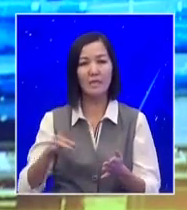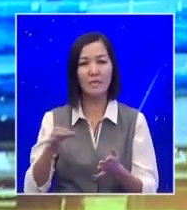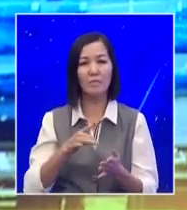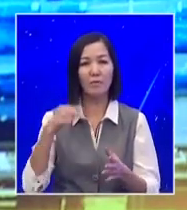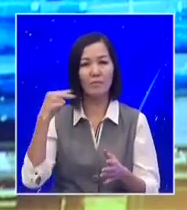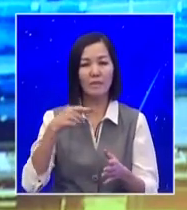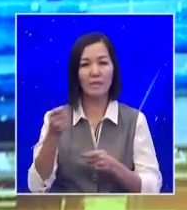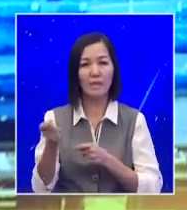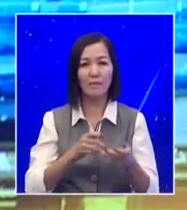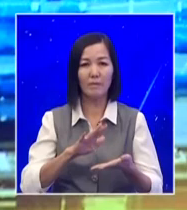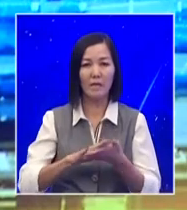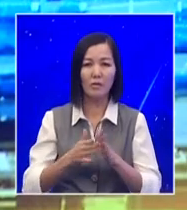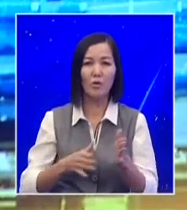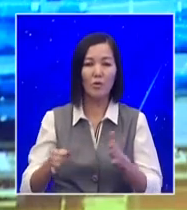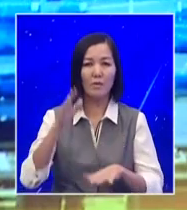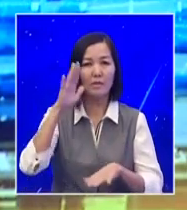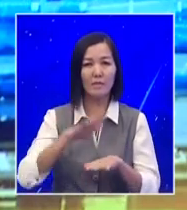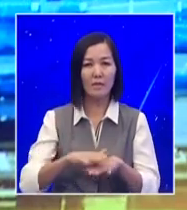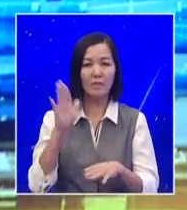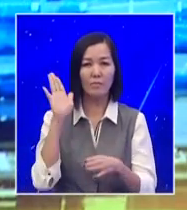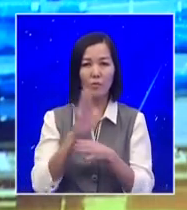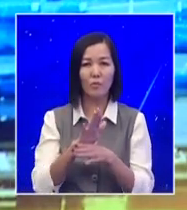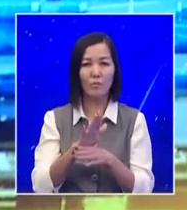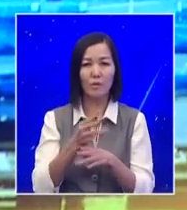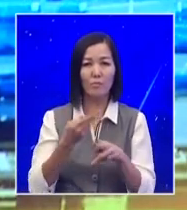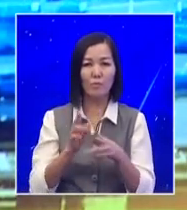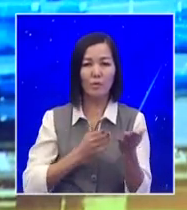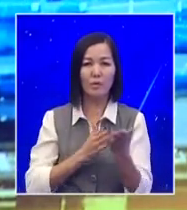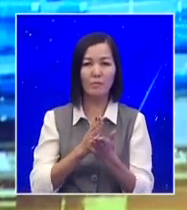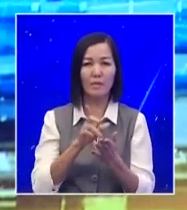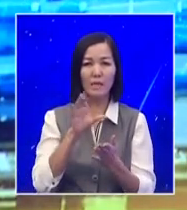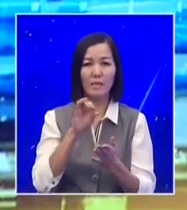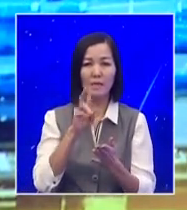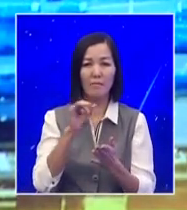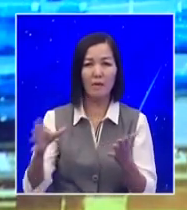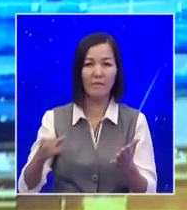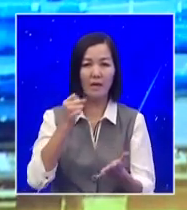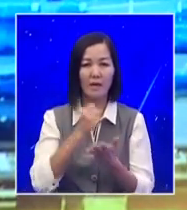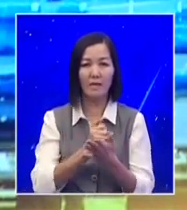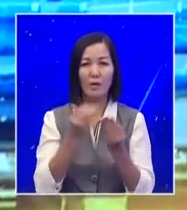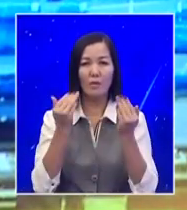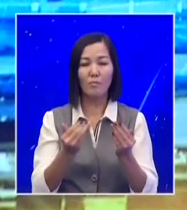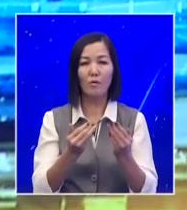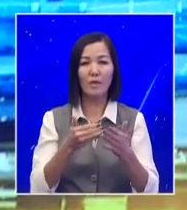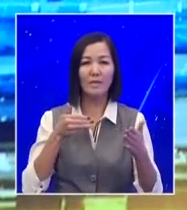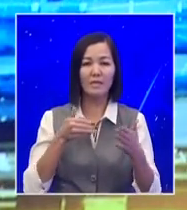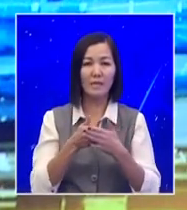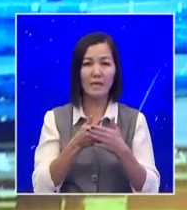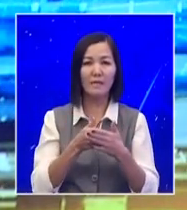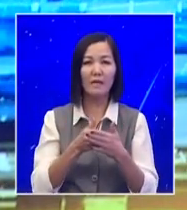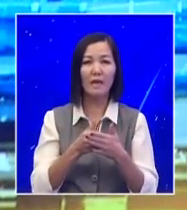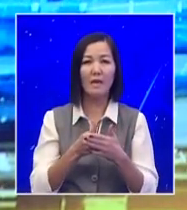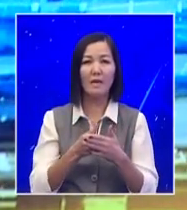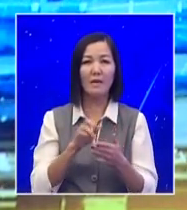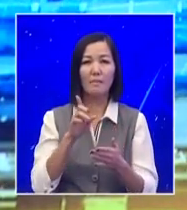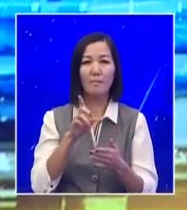президент әкімшілігімен келісе отырып, облыс әкімі өкімімен бұл қызметке Ғалиасқар Сарыбаев тағайындалды. Бұған дейін бұл қызметті Махабат